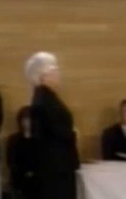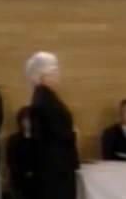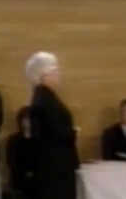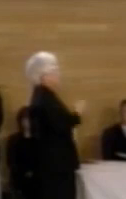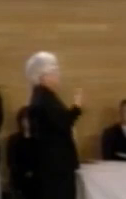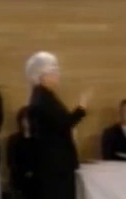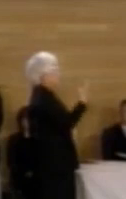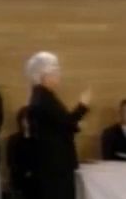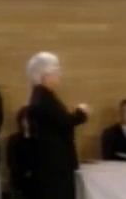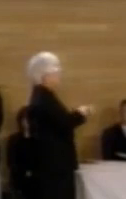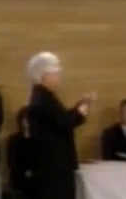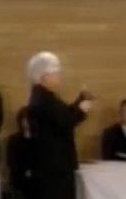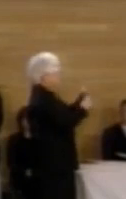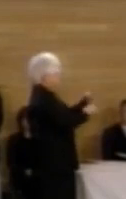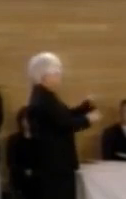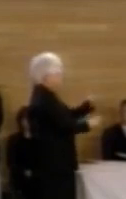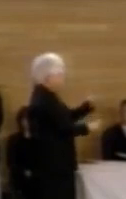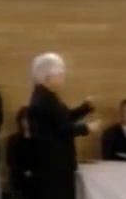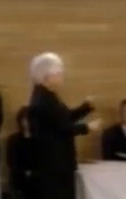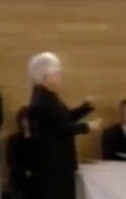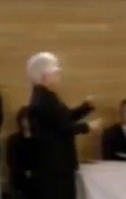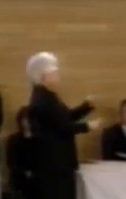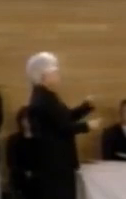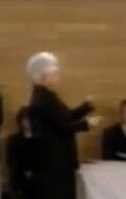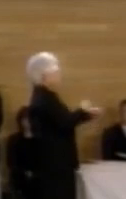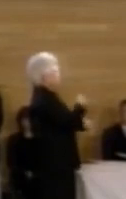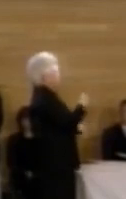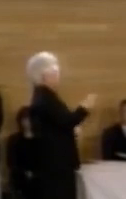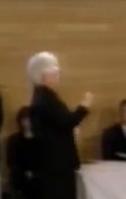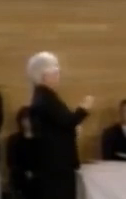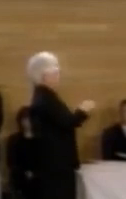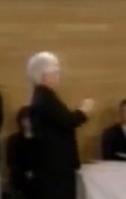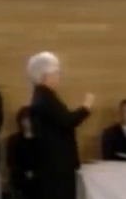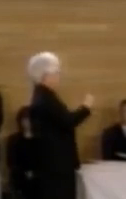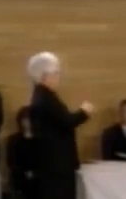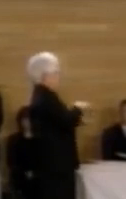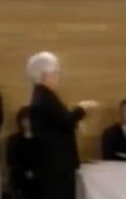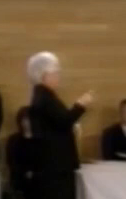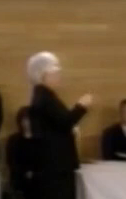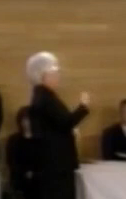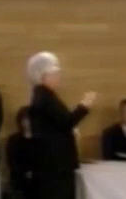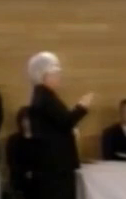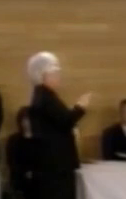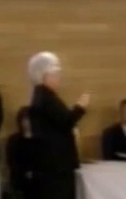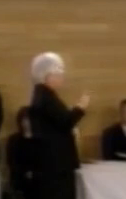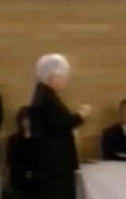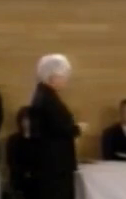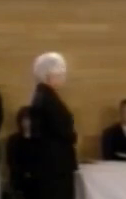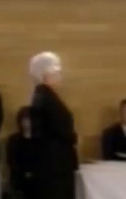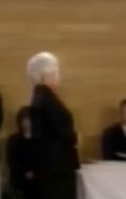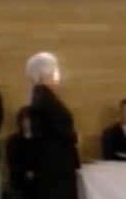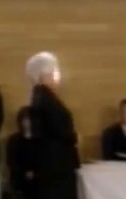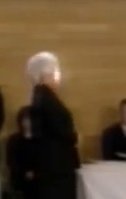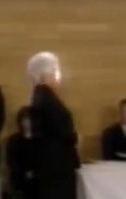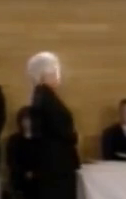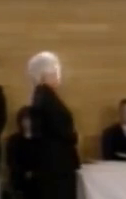令和4年3月11日大津町長平野幸三。